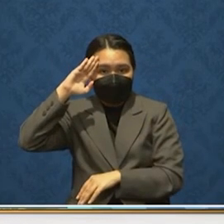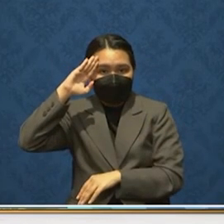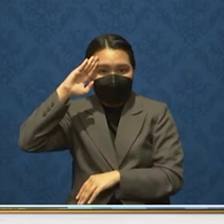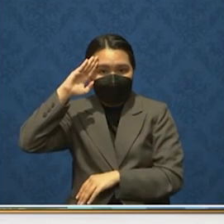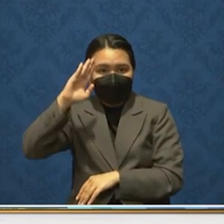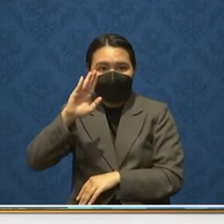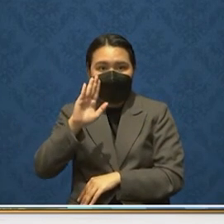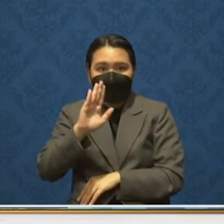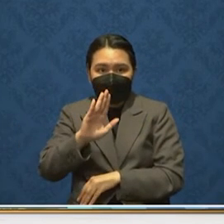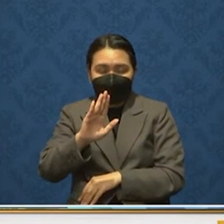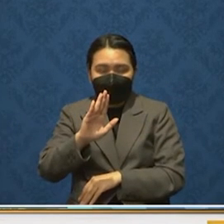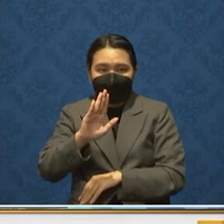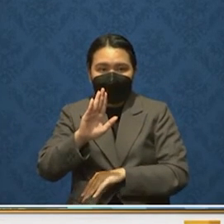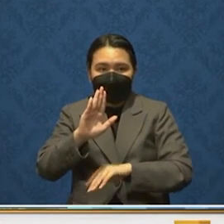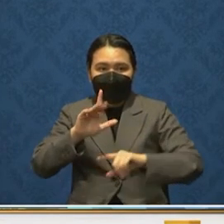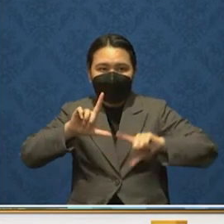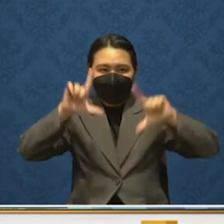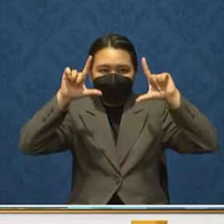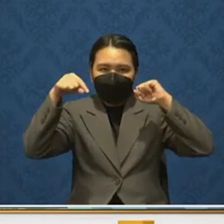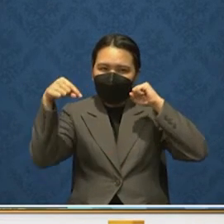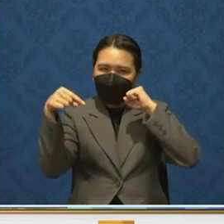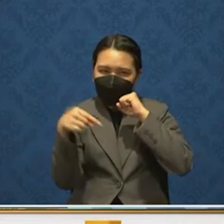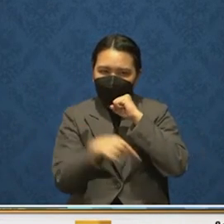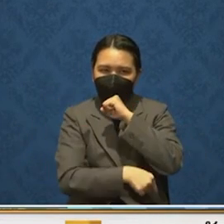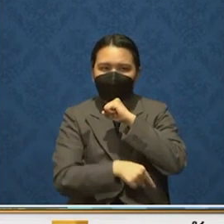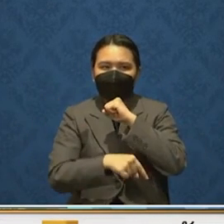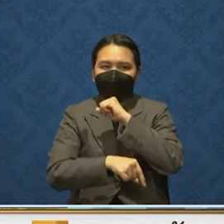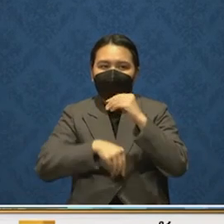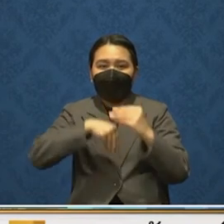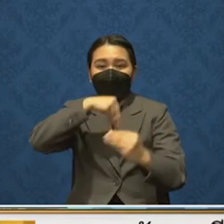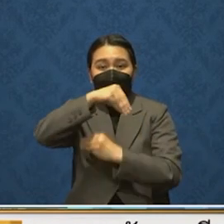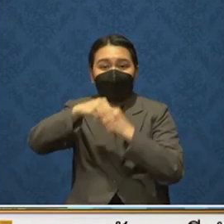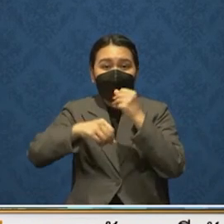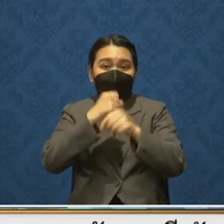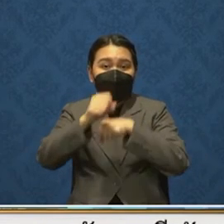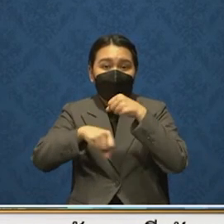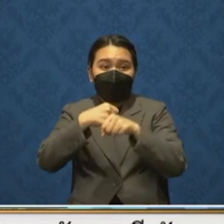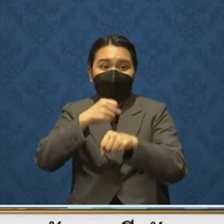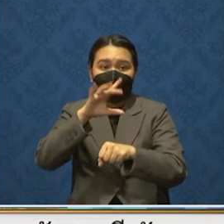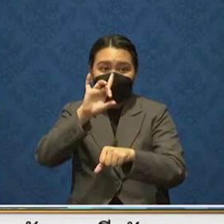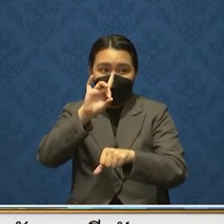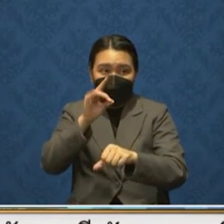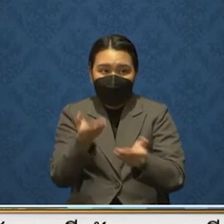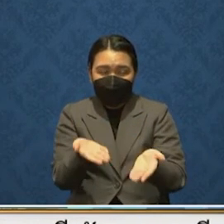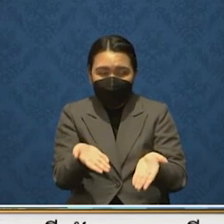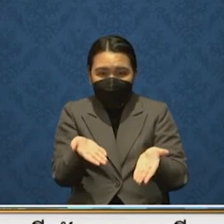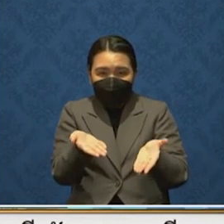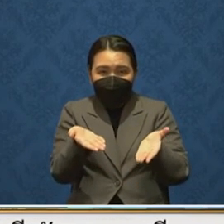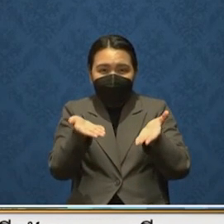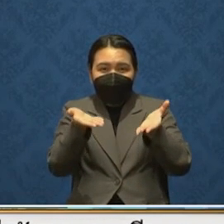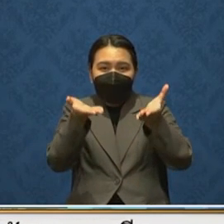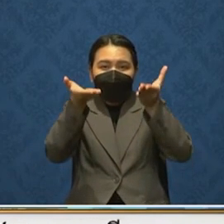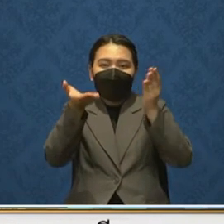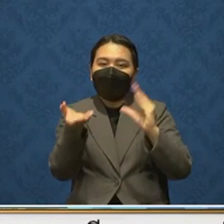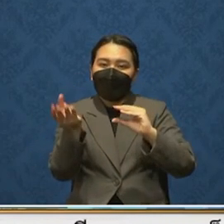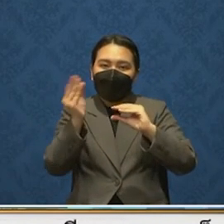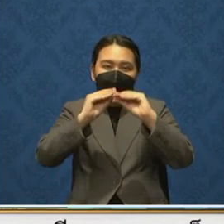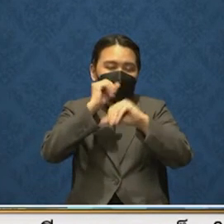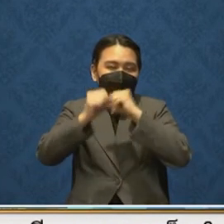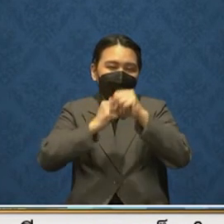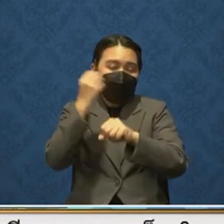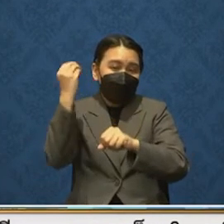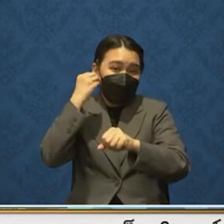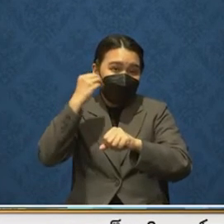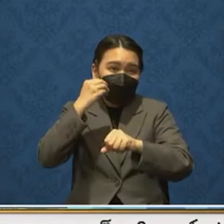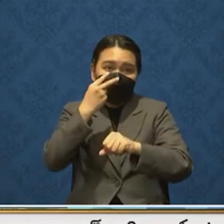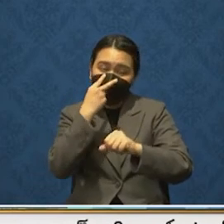ภาพรักธครัธรรธรรรมธมสูงขทกปีไม่มีทีถ้าวาจะtteอดล